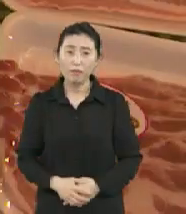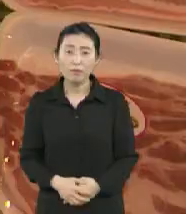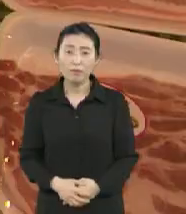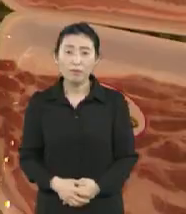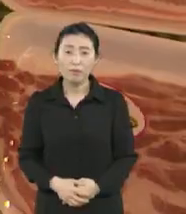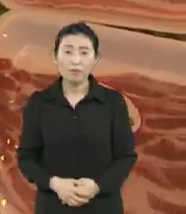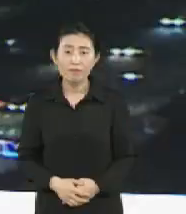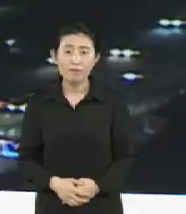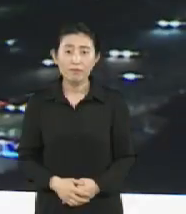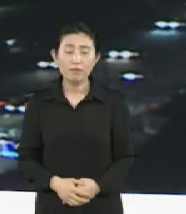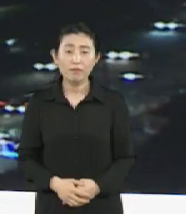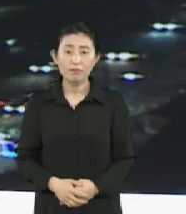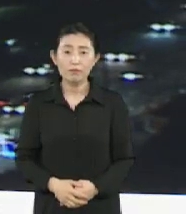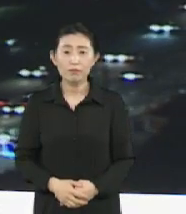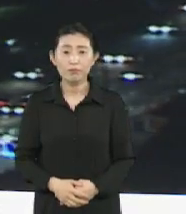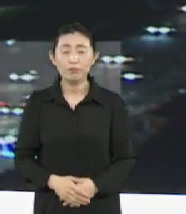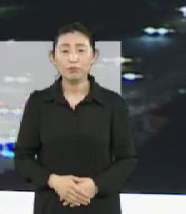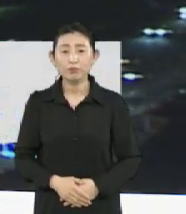있습니다.